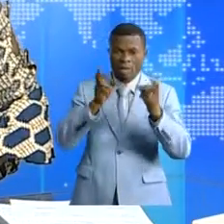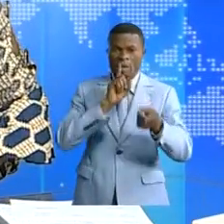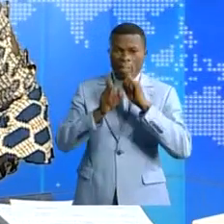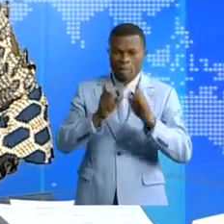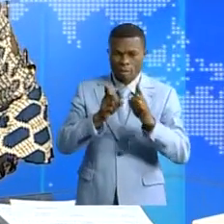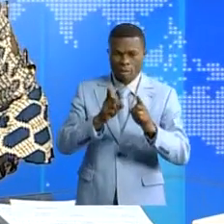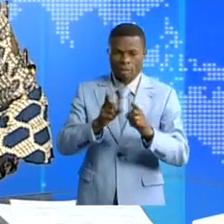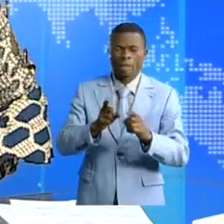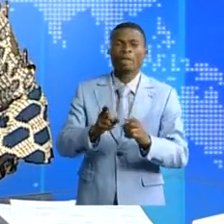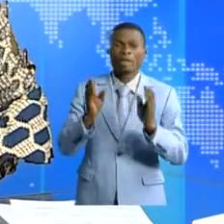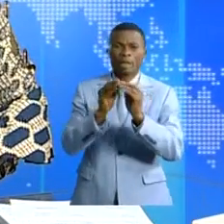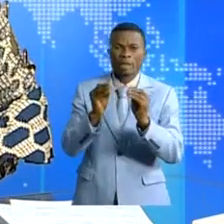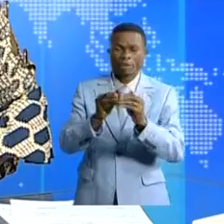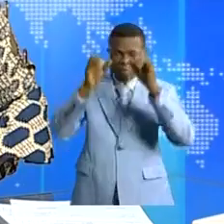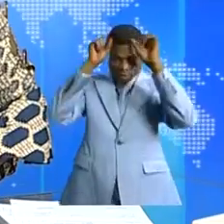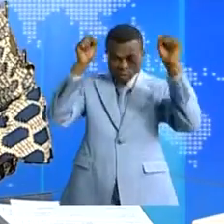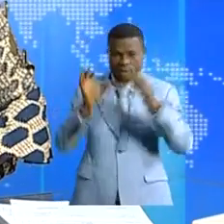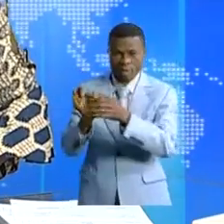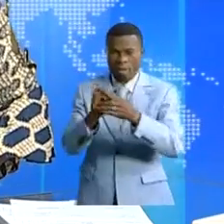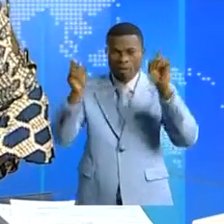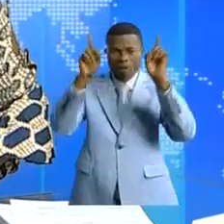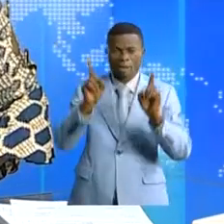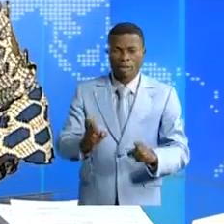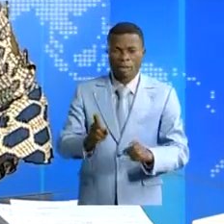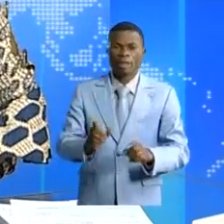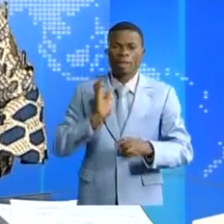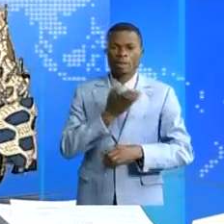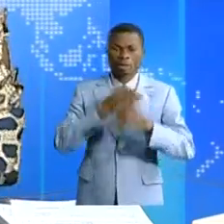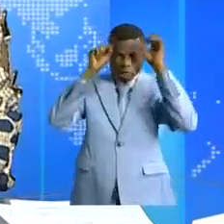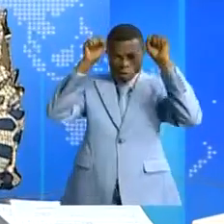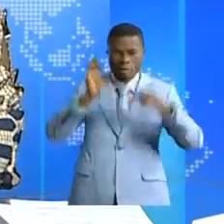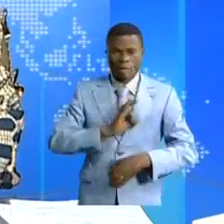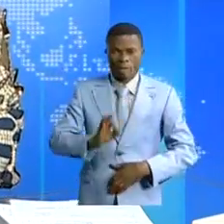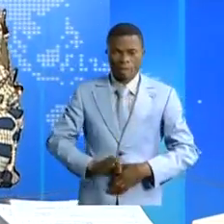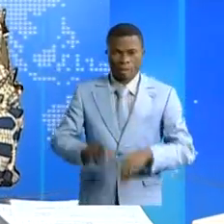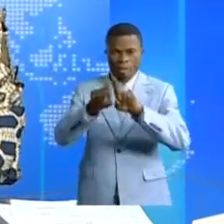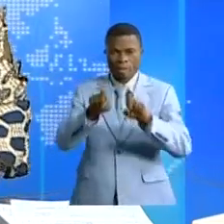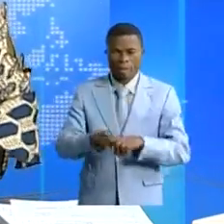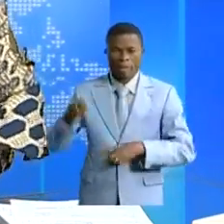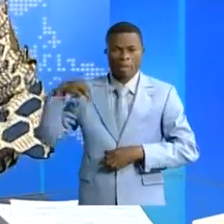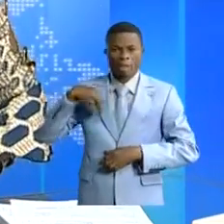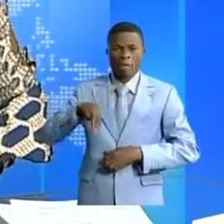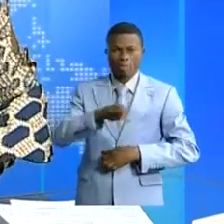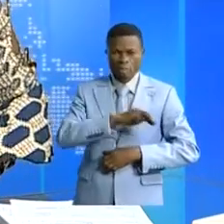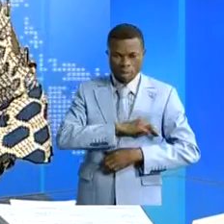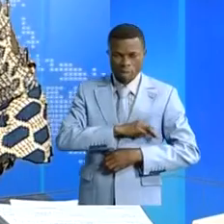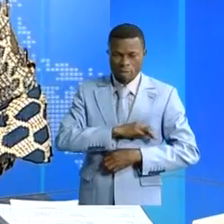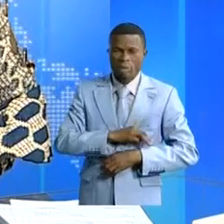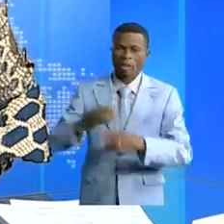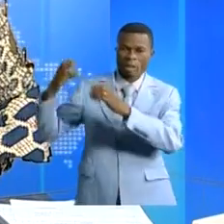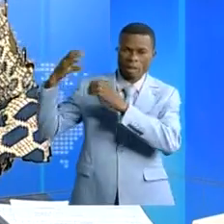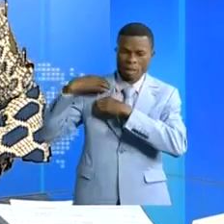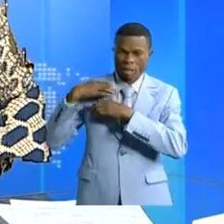du partage entre le président de l'Union africaine, Félix-Antoine Tshisekedi Tshilombo, les membres du panel chargé d'accompagner